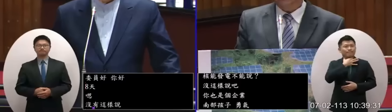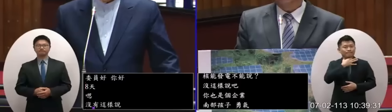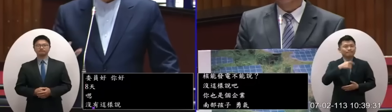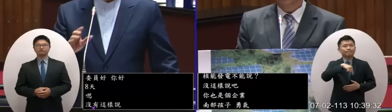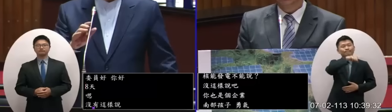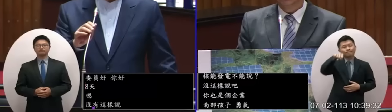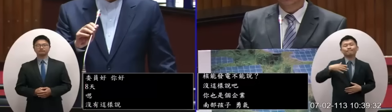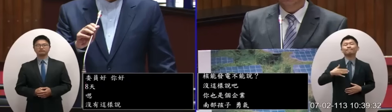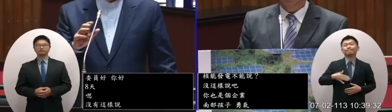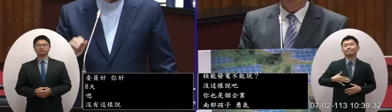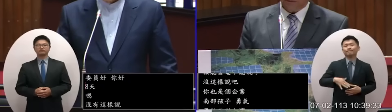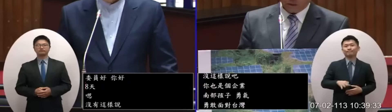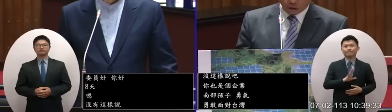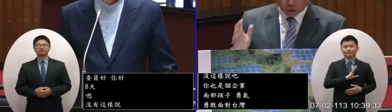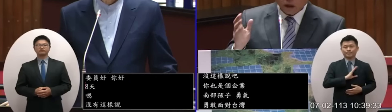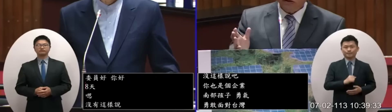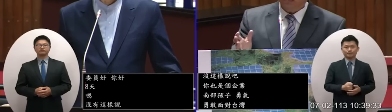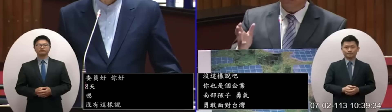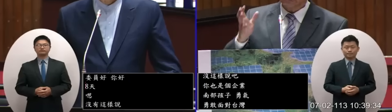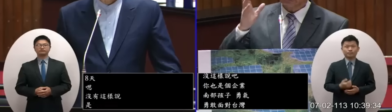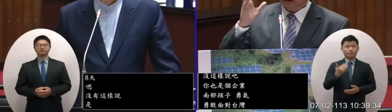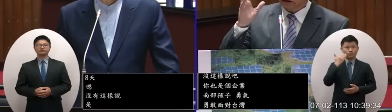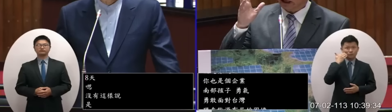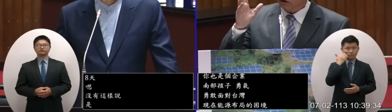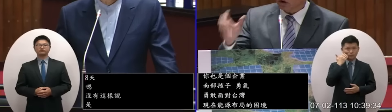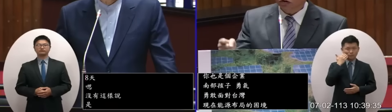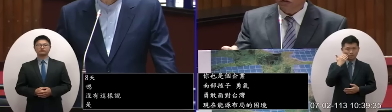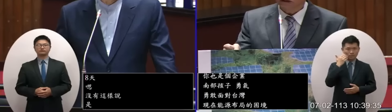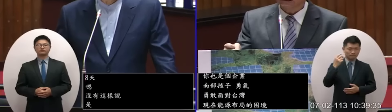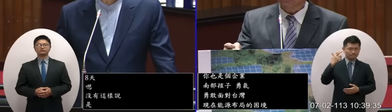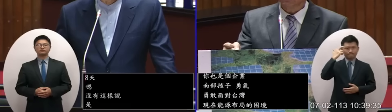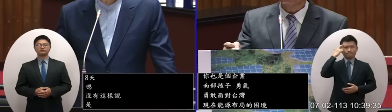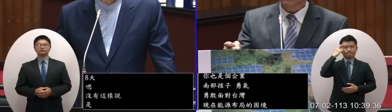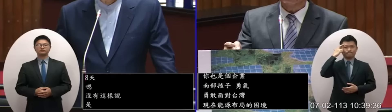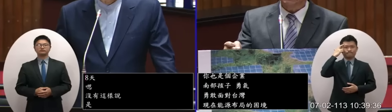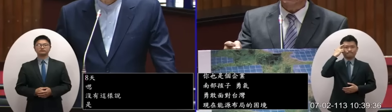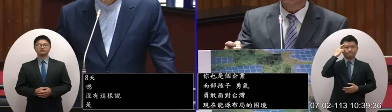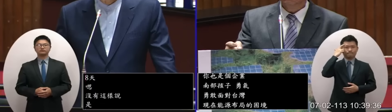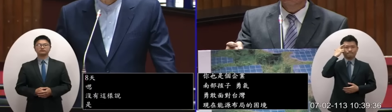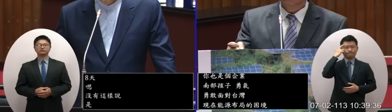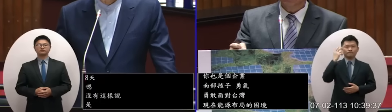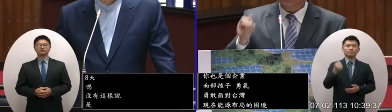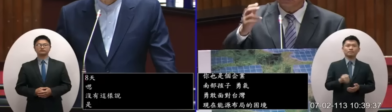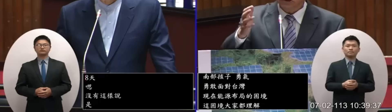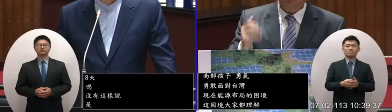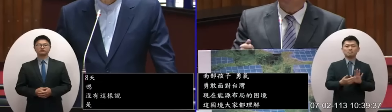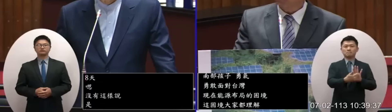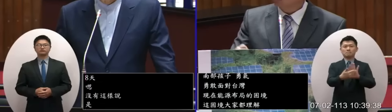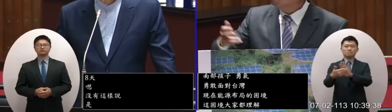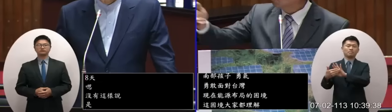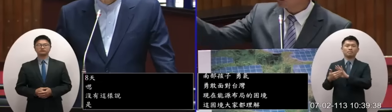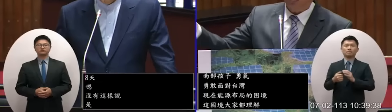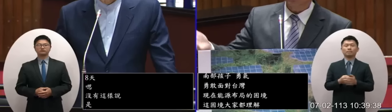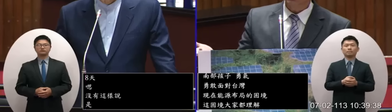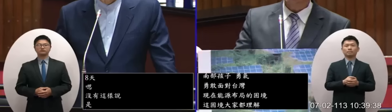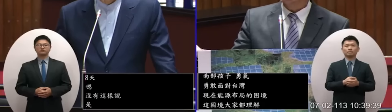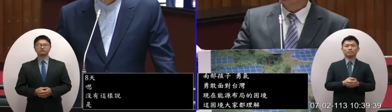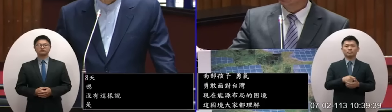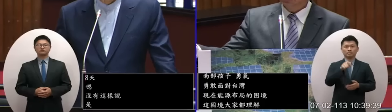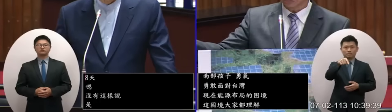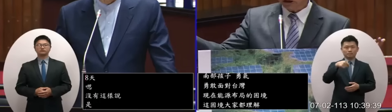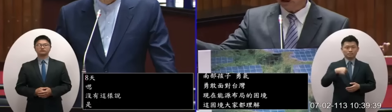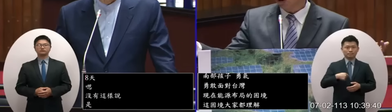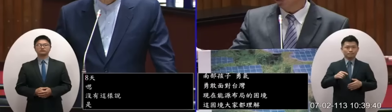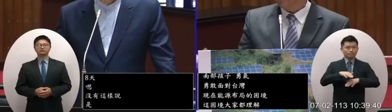理解。哦，那如果用意识形态灌注伫这个困境内底？变作你我都拢无啊多理